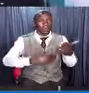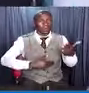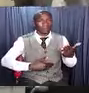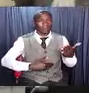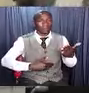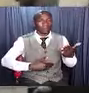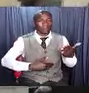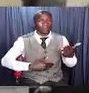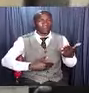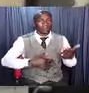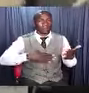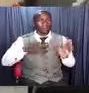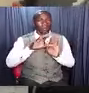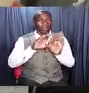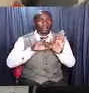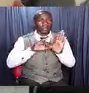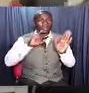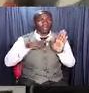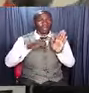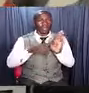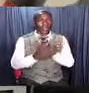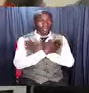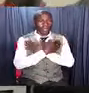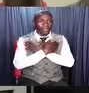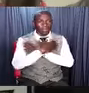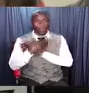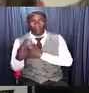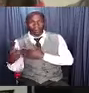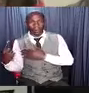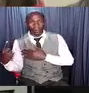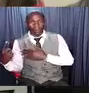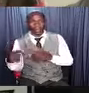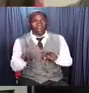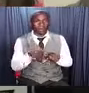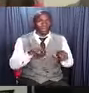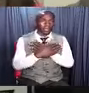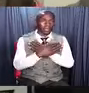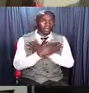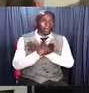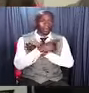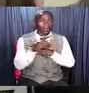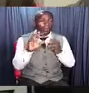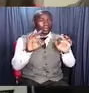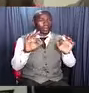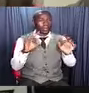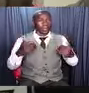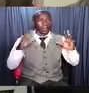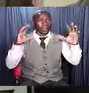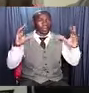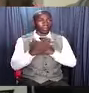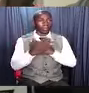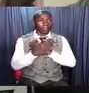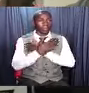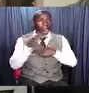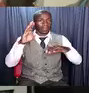verse 12. Amri yangu ndiyo hii mpendane. Kama nilivyo wapenda ninyi. Hakuna aliye na upendo mwingi